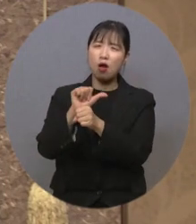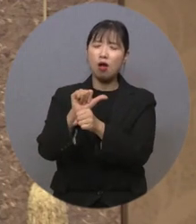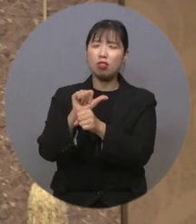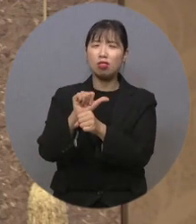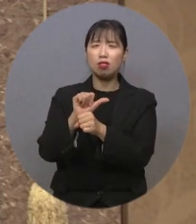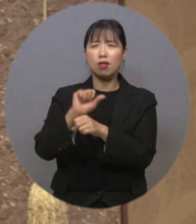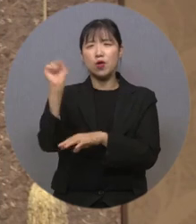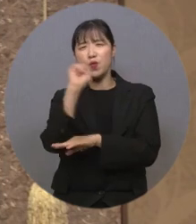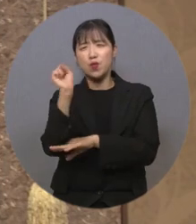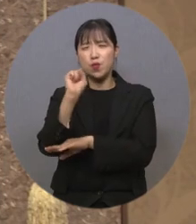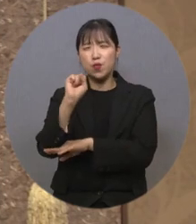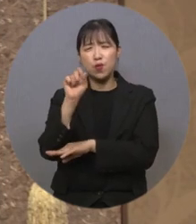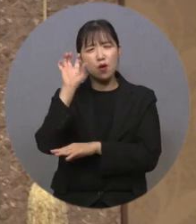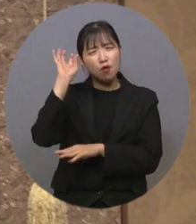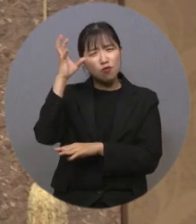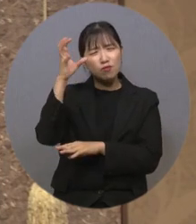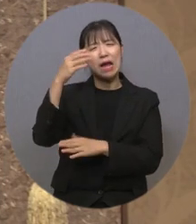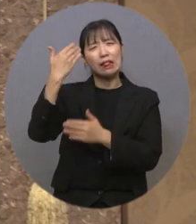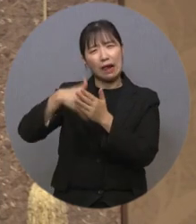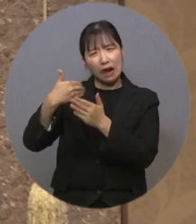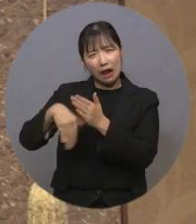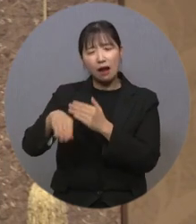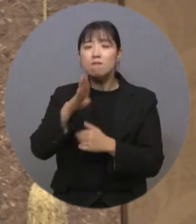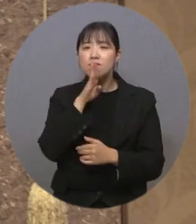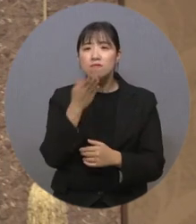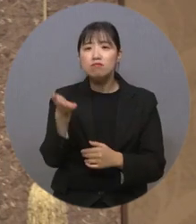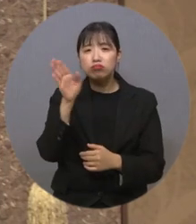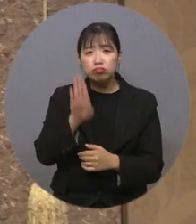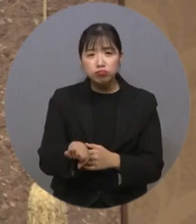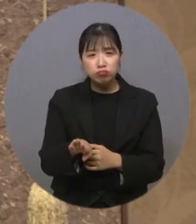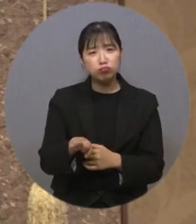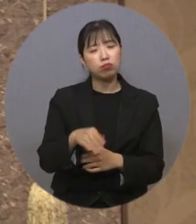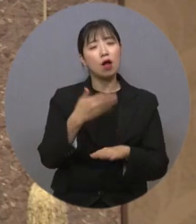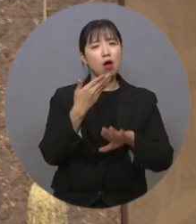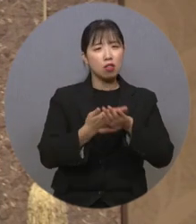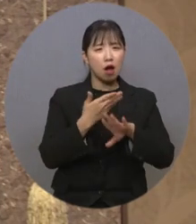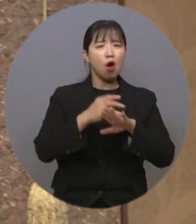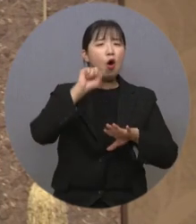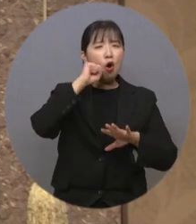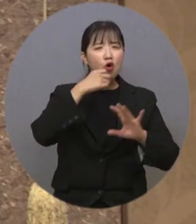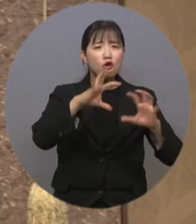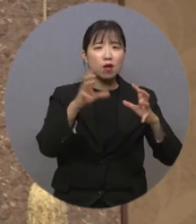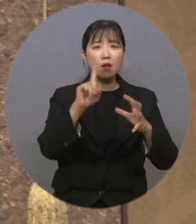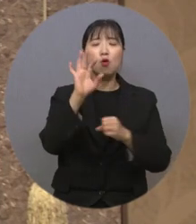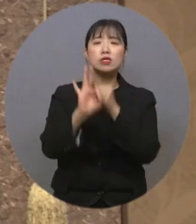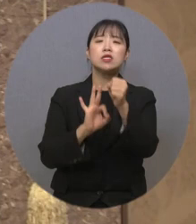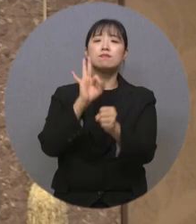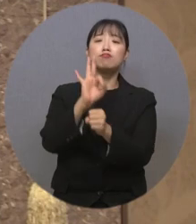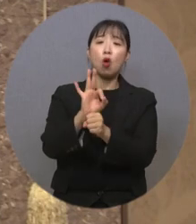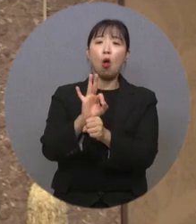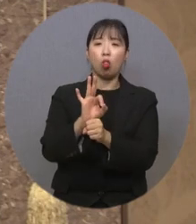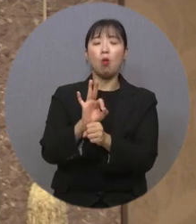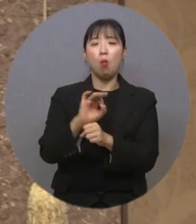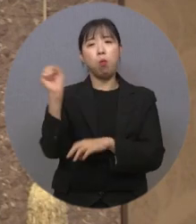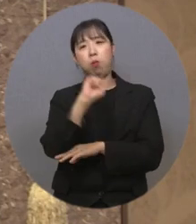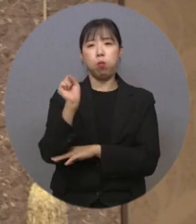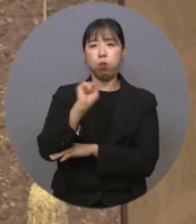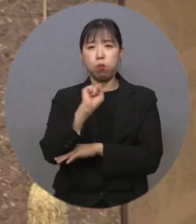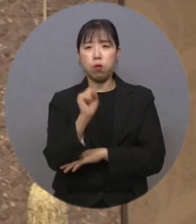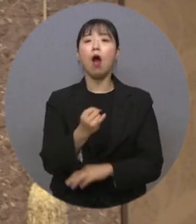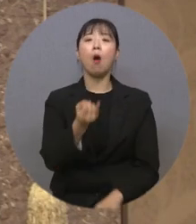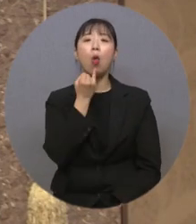사용한 구급차면은 조금은 낡은 차가 되지만 조금 어려운 나라에서는 10년을 사용해도